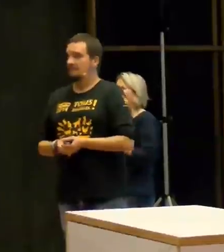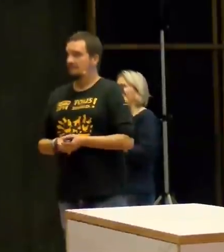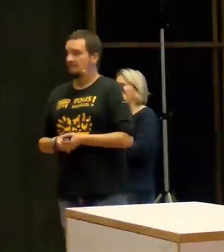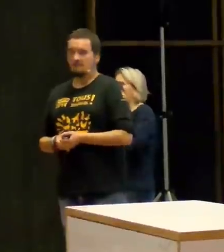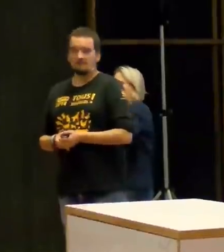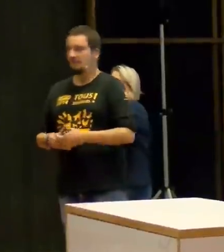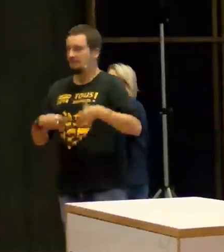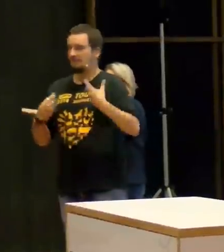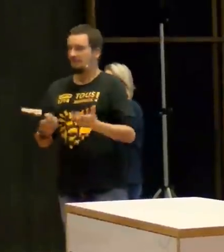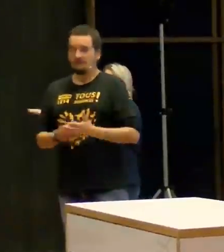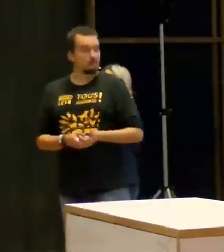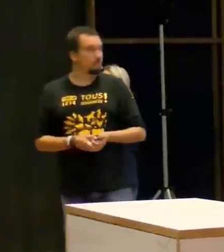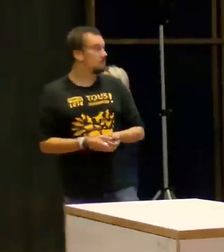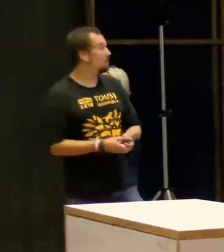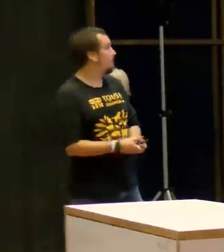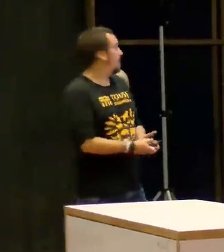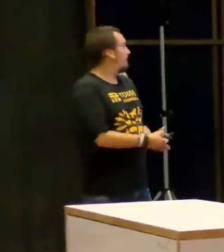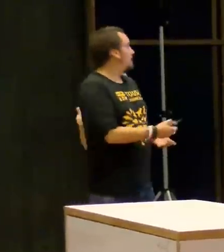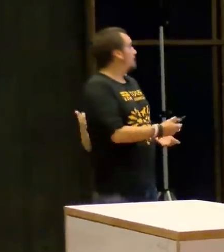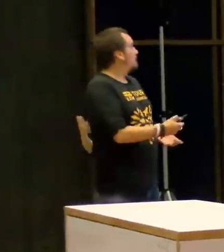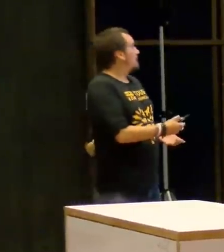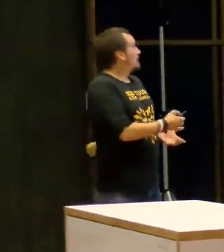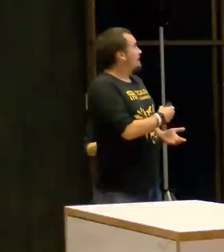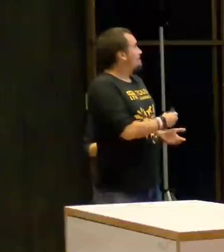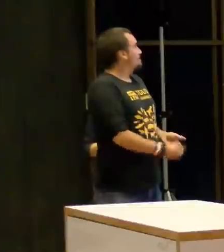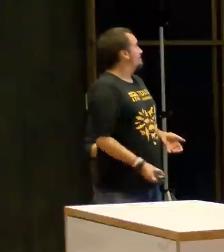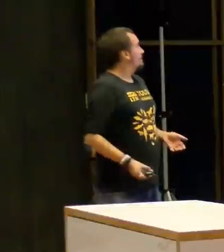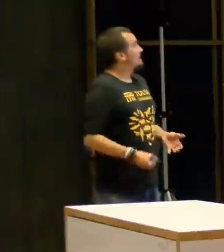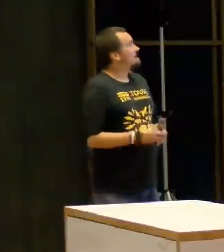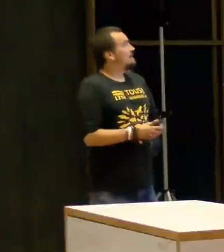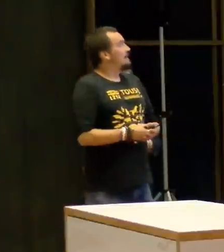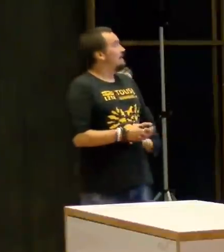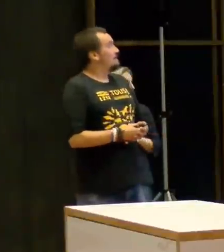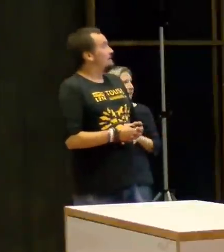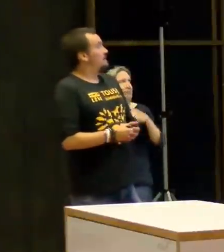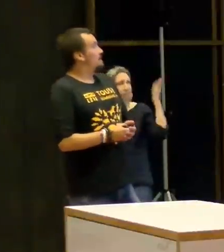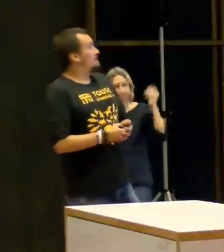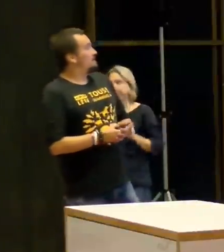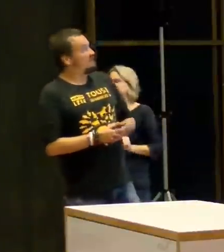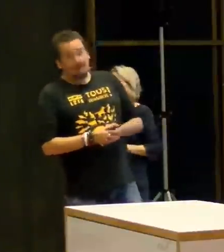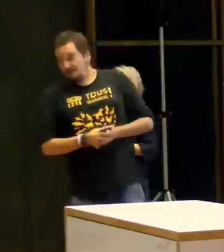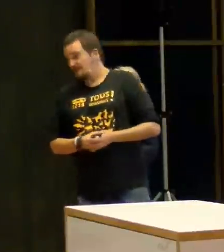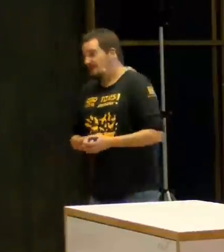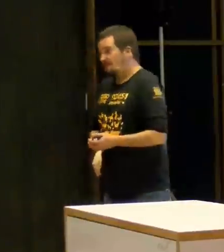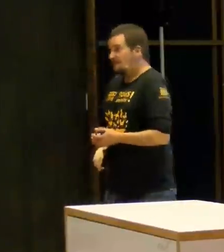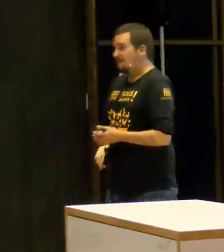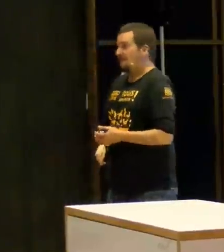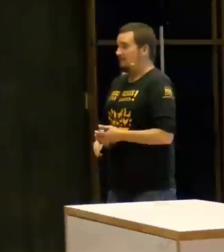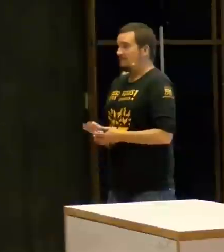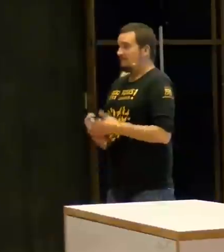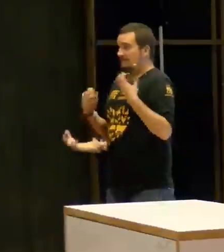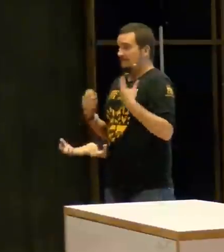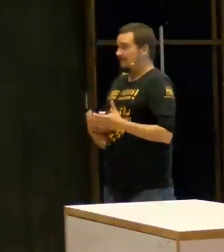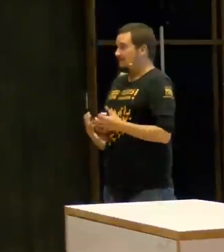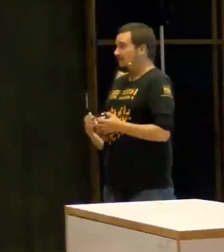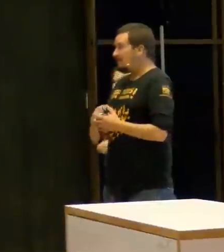notre voix, c'est un vrai rôle de porte-voix. Et enfin, voilà une image très forte, très parlante.